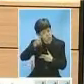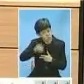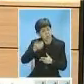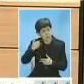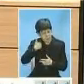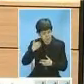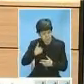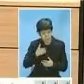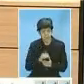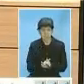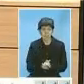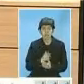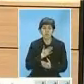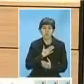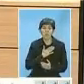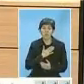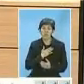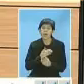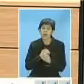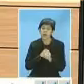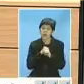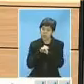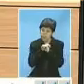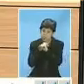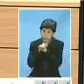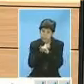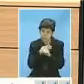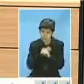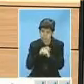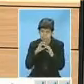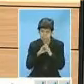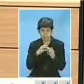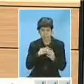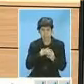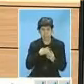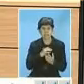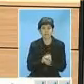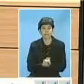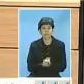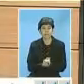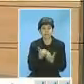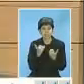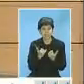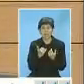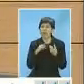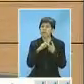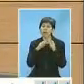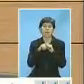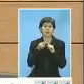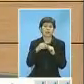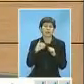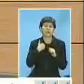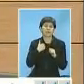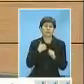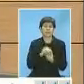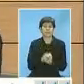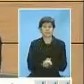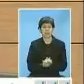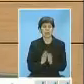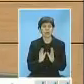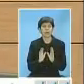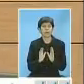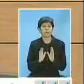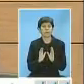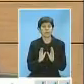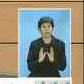งแต่ผมก็พยายามจะปกป้องในเรื่องนี้และผลมันมาถึงตรงนี้ครับท่านครับ เดี๋ยวนะ